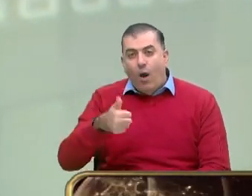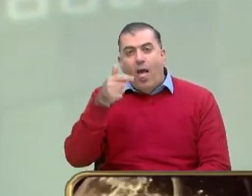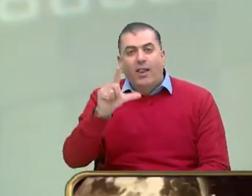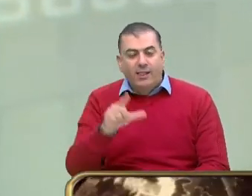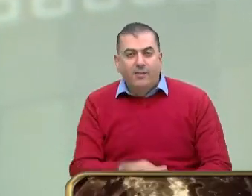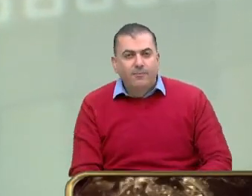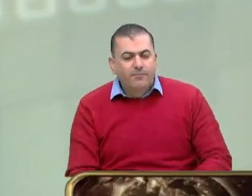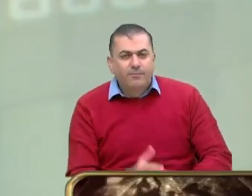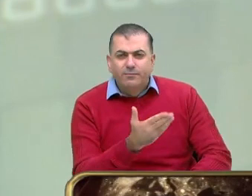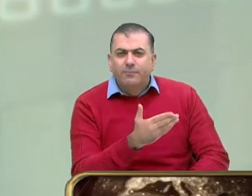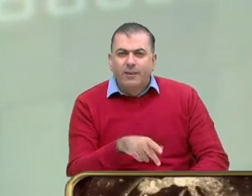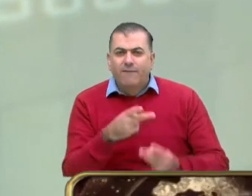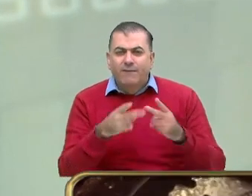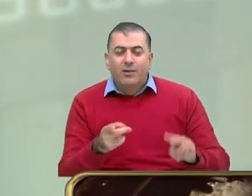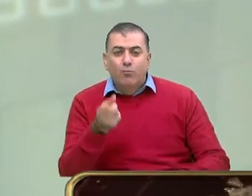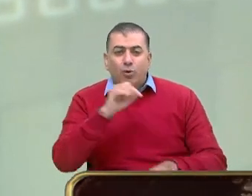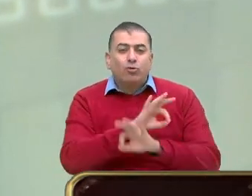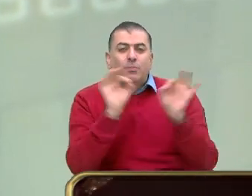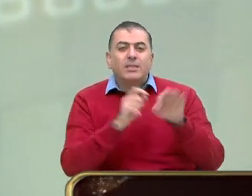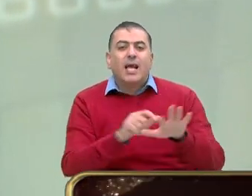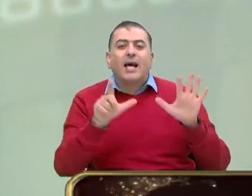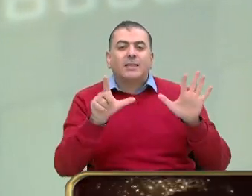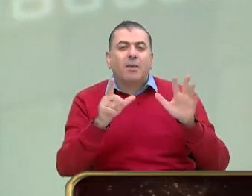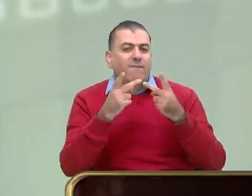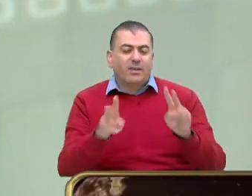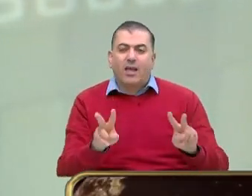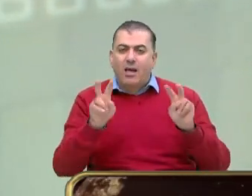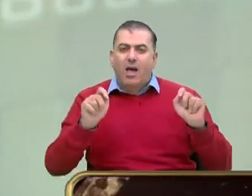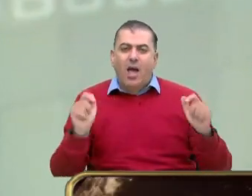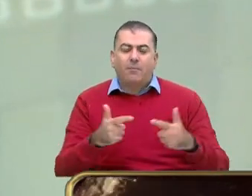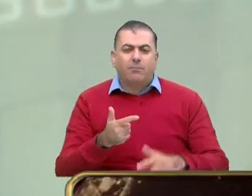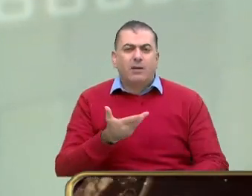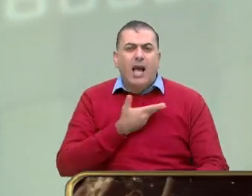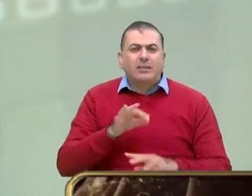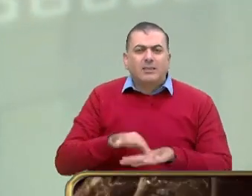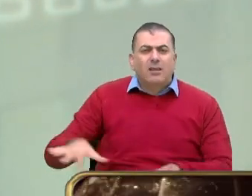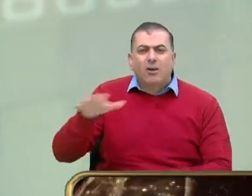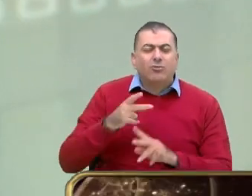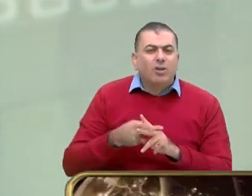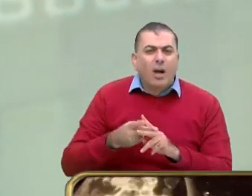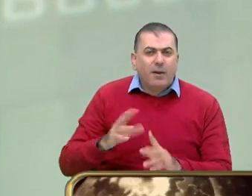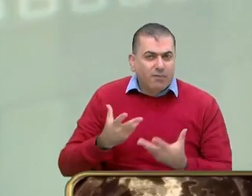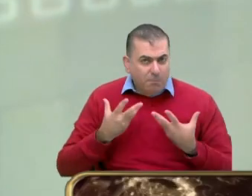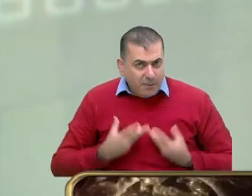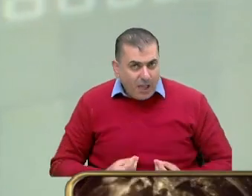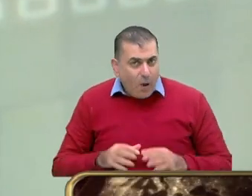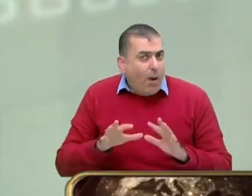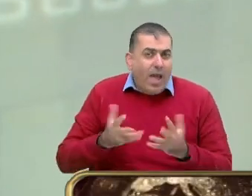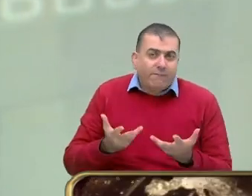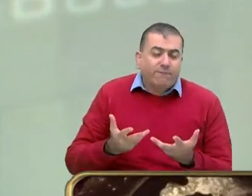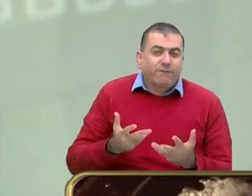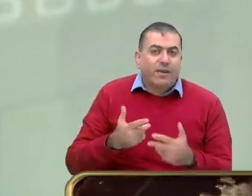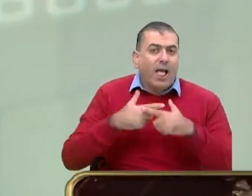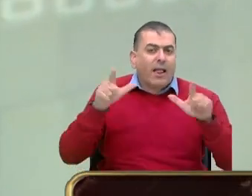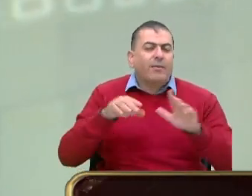القطرية عن بدء سريان الهدنة الساعة 7 من صباح يوم الغد. ردود أفعال الغزيين وأهالي الضفة الغربية أيضا مع هذا